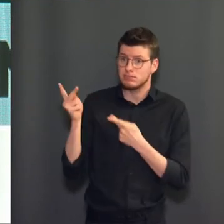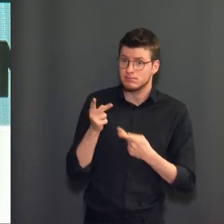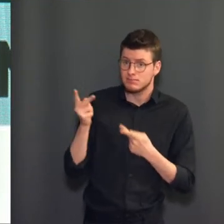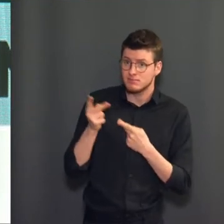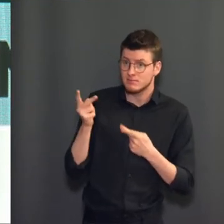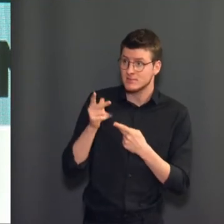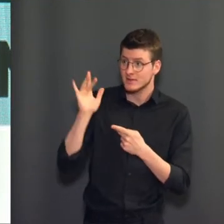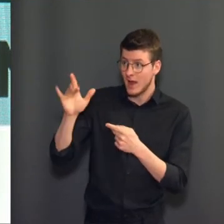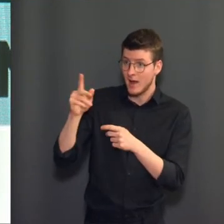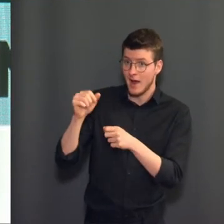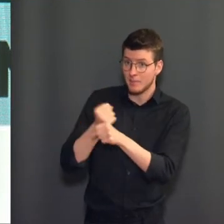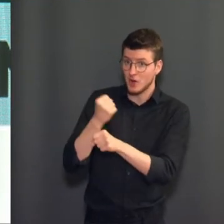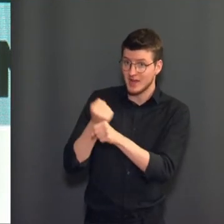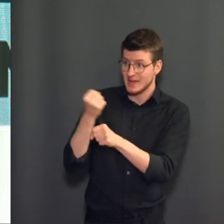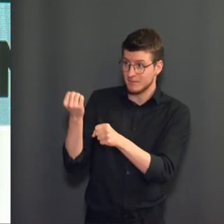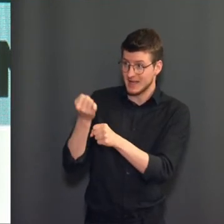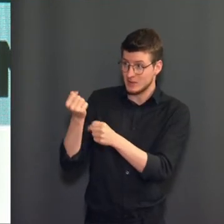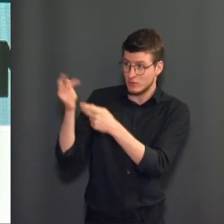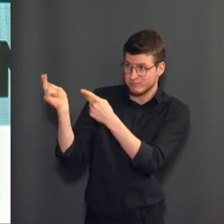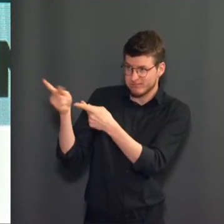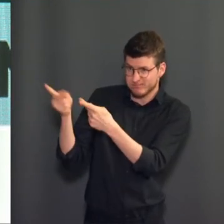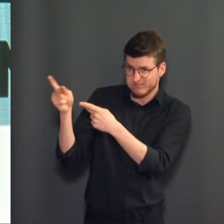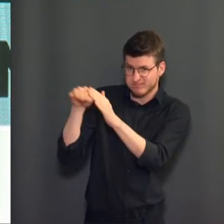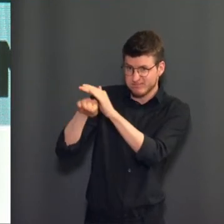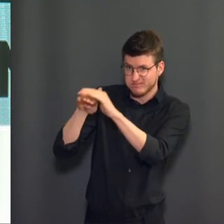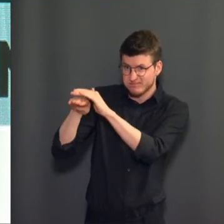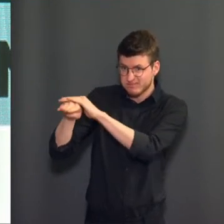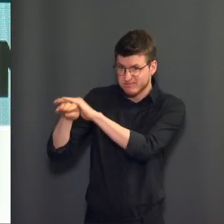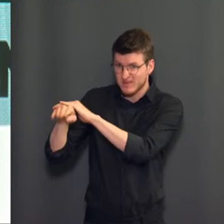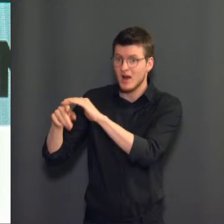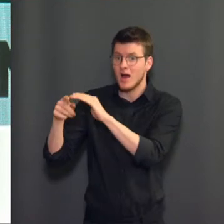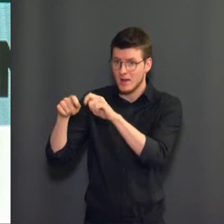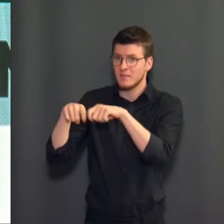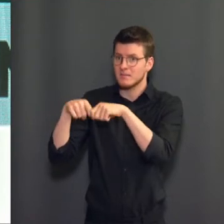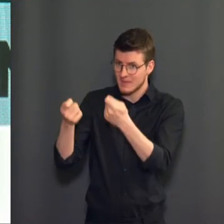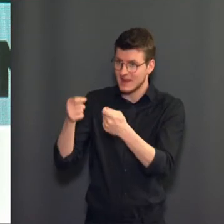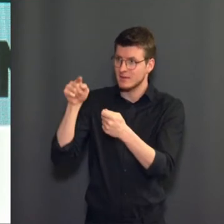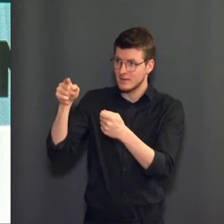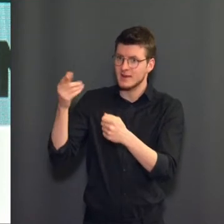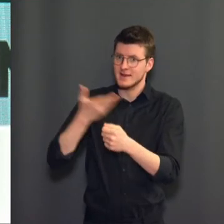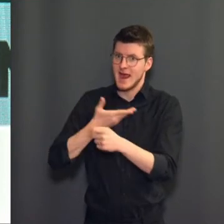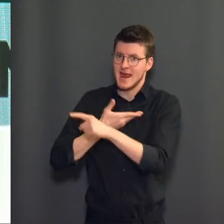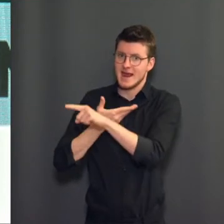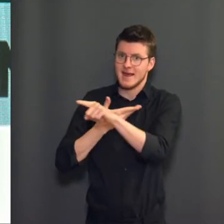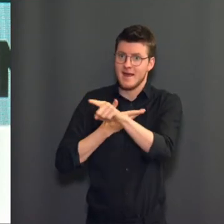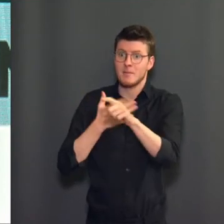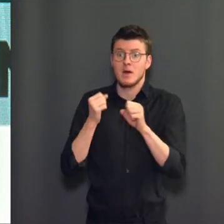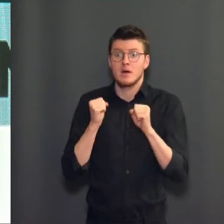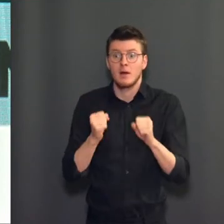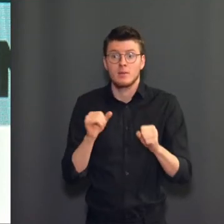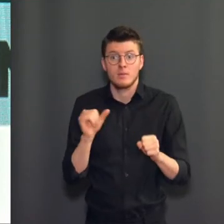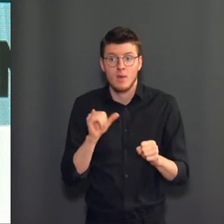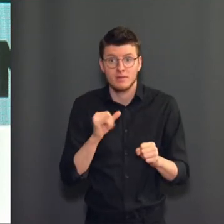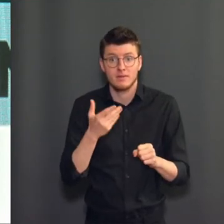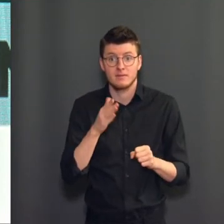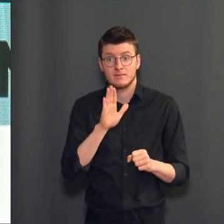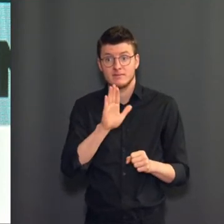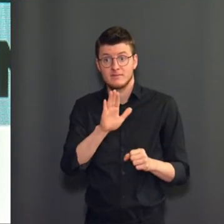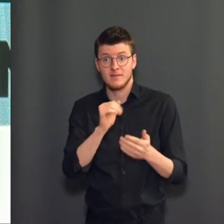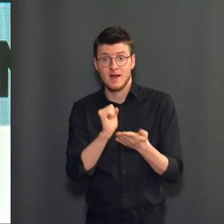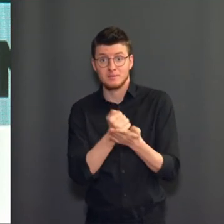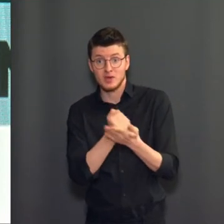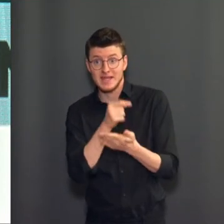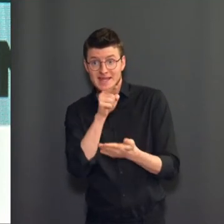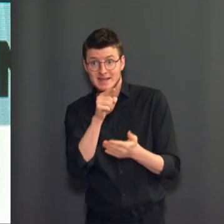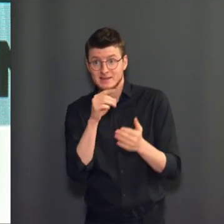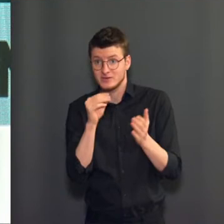en apothekers worden momenteel geleidelijk aan beleverd. Let dus wel op, het kan zijn dat de voorraden op dit moment bij de